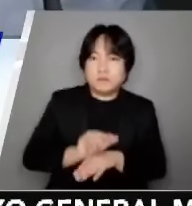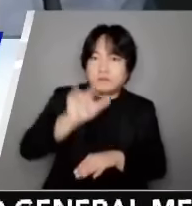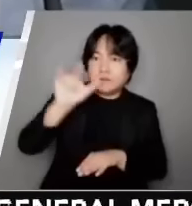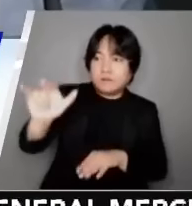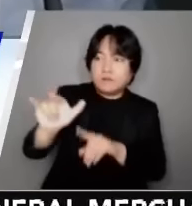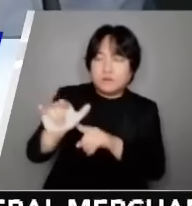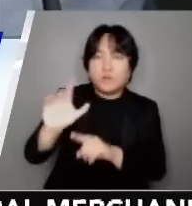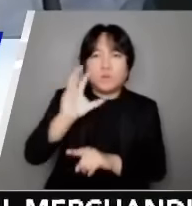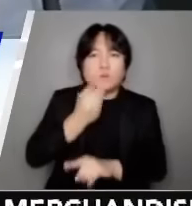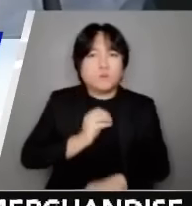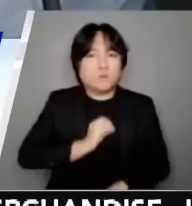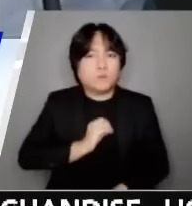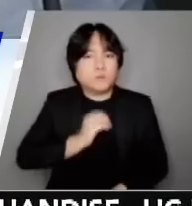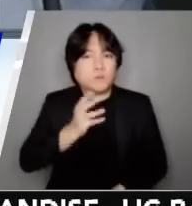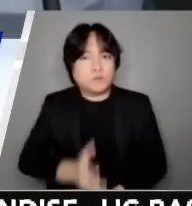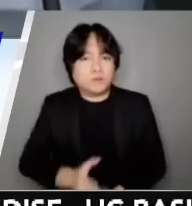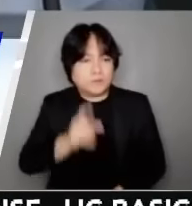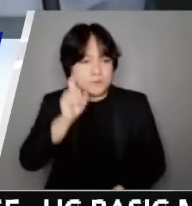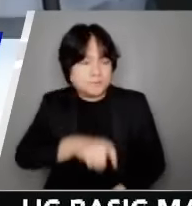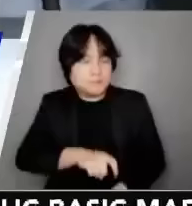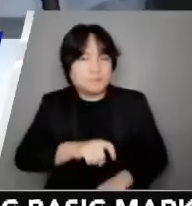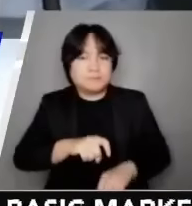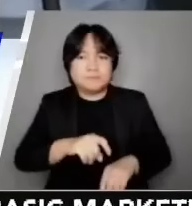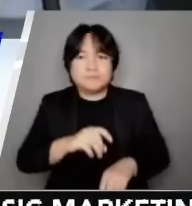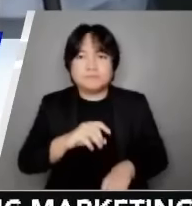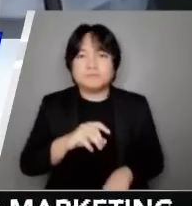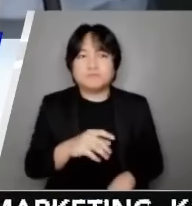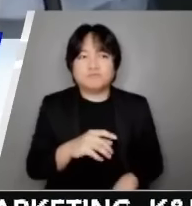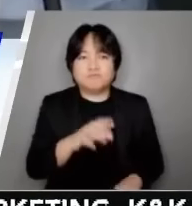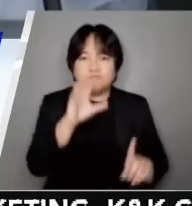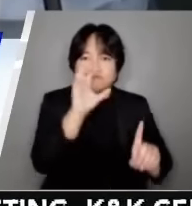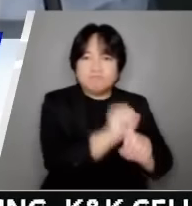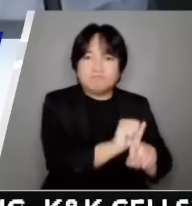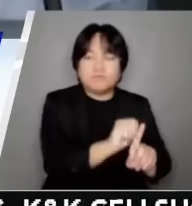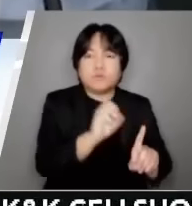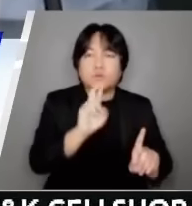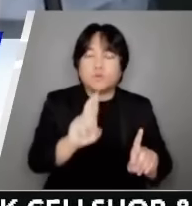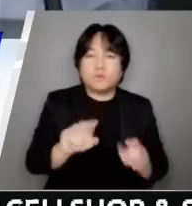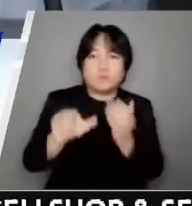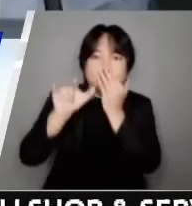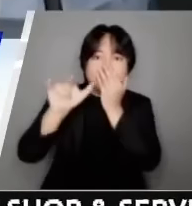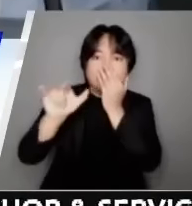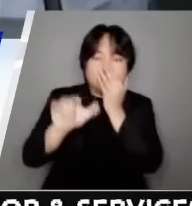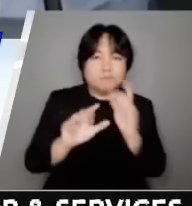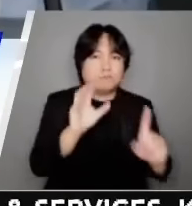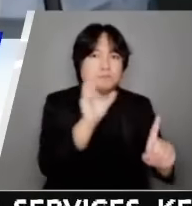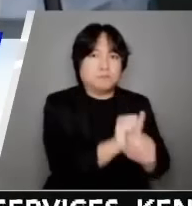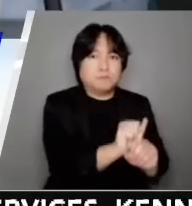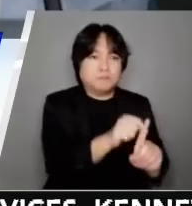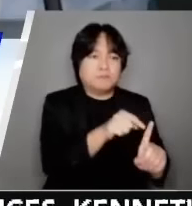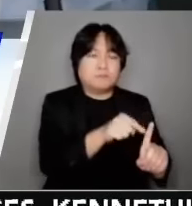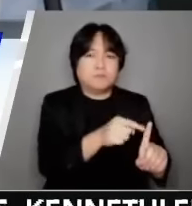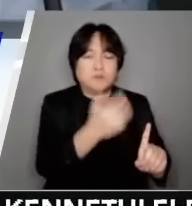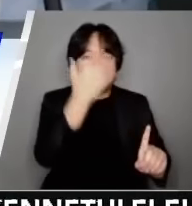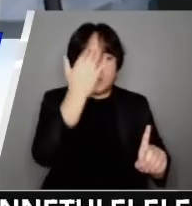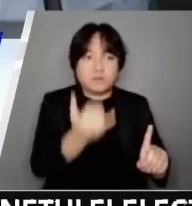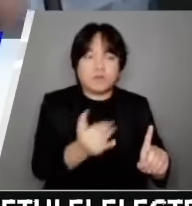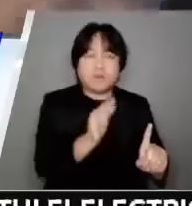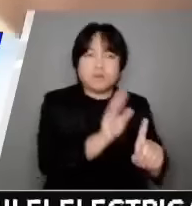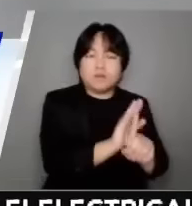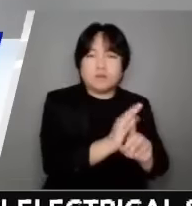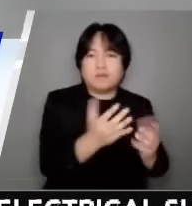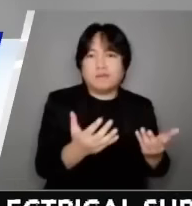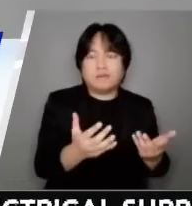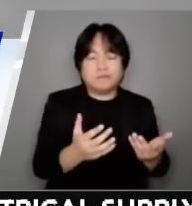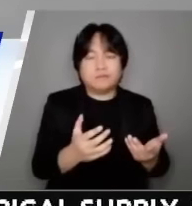cap can find or Actually dismiss Pilots in the failure to to Uh name the members in the